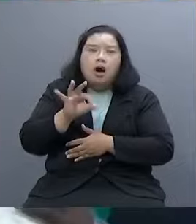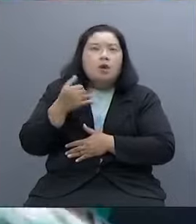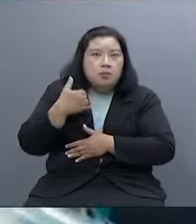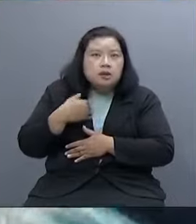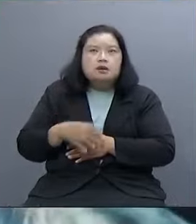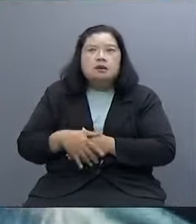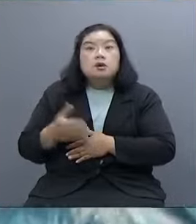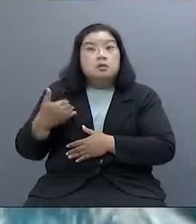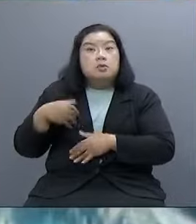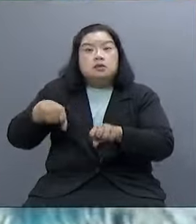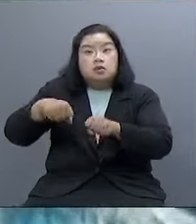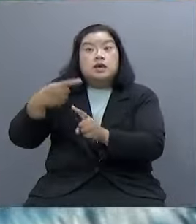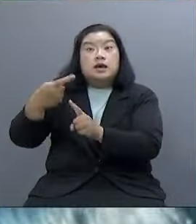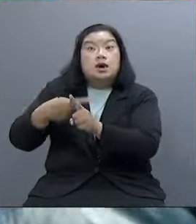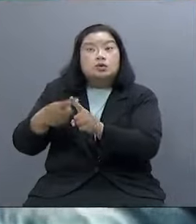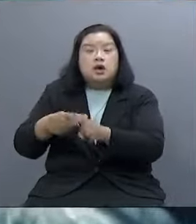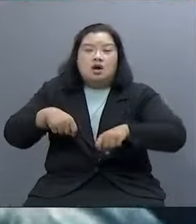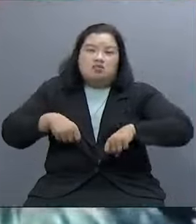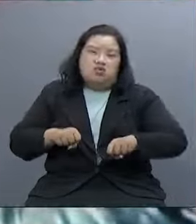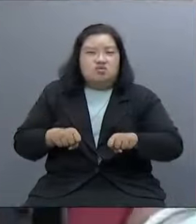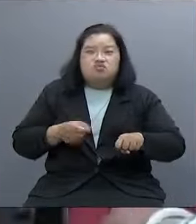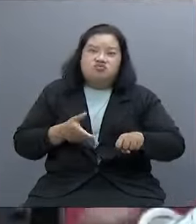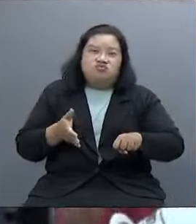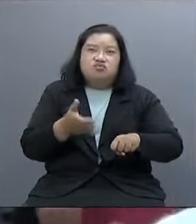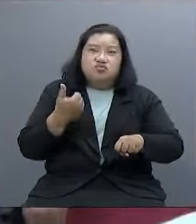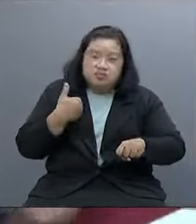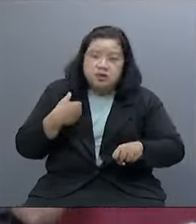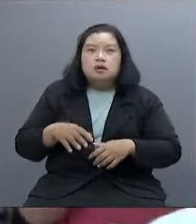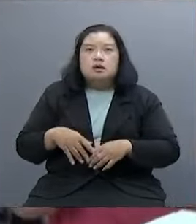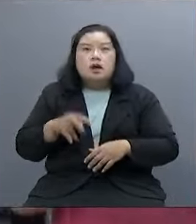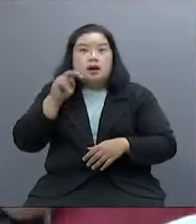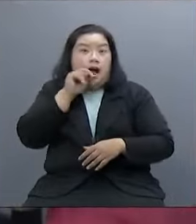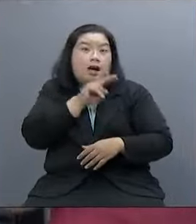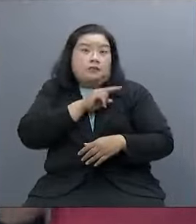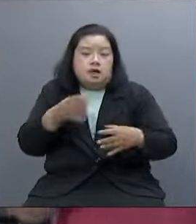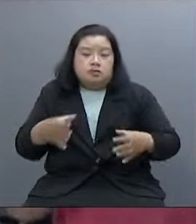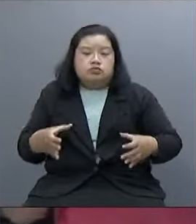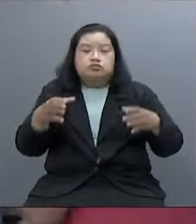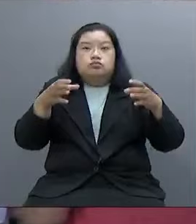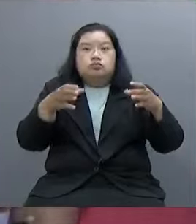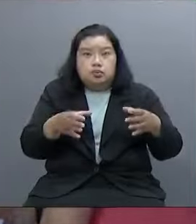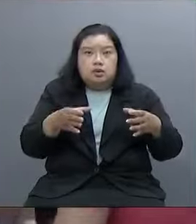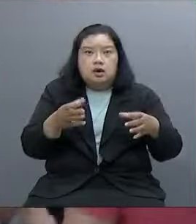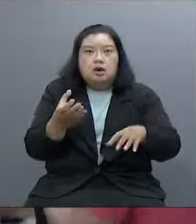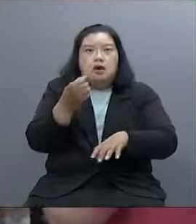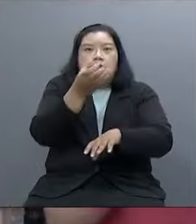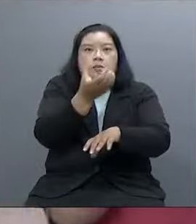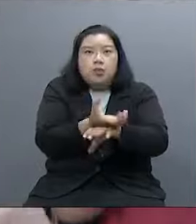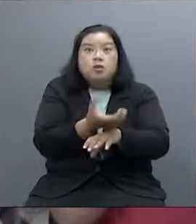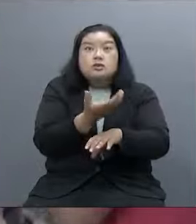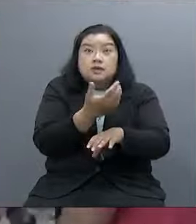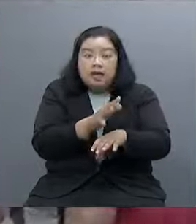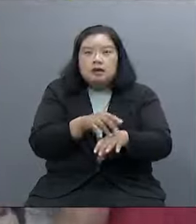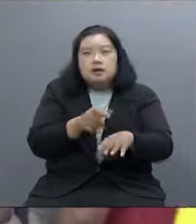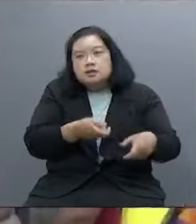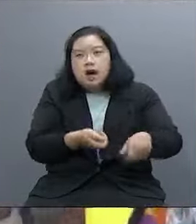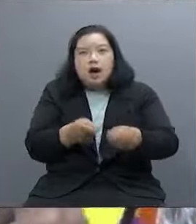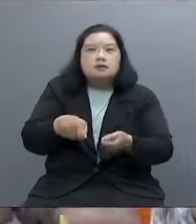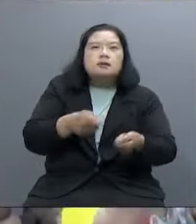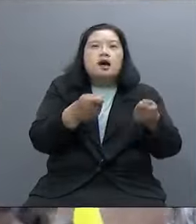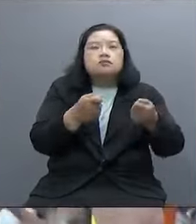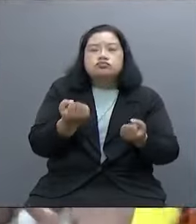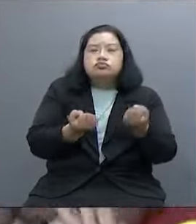านยนต์ขี่ไปเล่นน้ำรอบเมืองบางกลุ่มนำน้ำใส่ถังน้ำท้ายรถกระบะขับไปเล่นสาดน้ำทั่วเมืองเบตงเลยค่ะ อีกจุดห